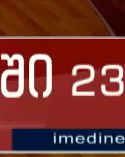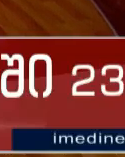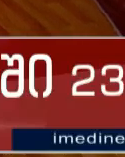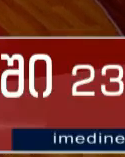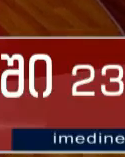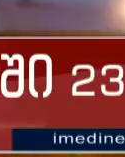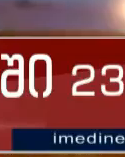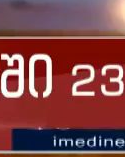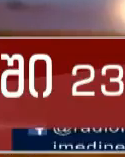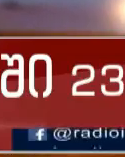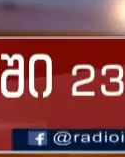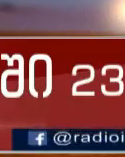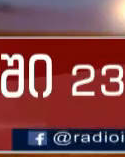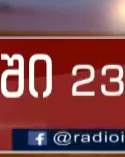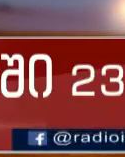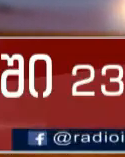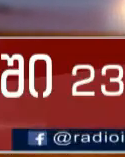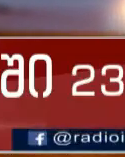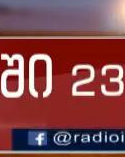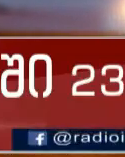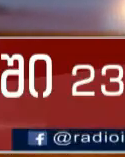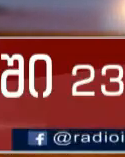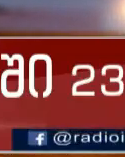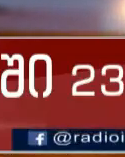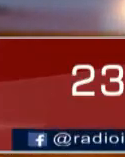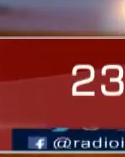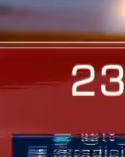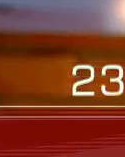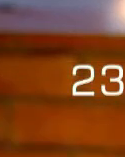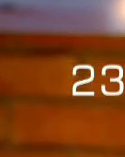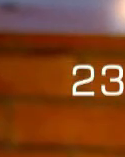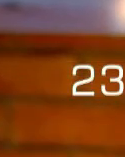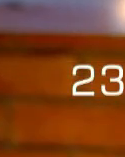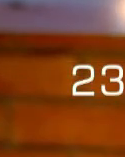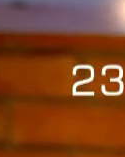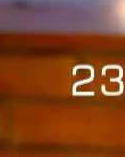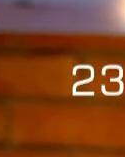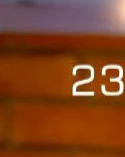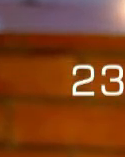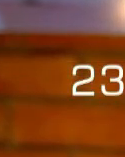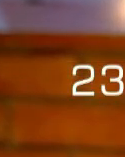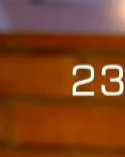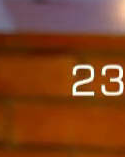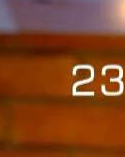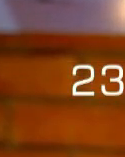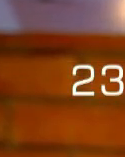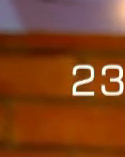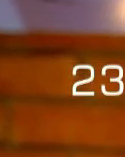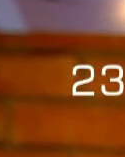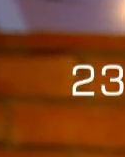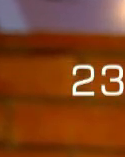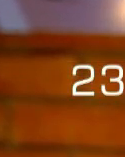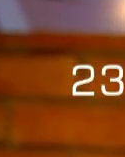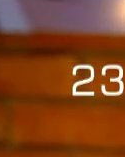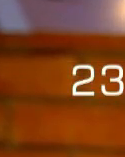ერთ-ერთი შემაჯამებელი გამოსვლა დღეს პარლამენტში სესიაზე ჰქონდა ქართული ოცნების ფრაქციის თავმჯდომარეს მამუკა მდინარიძეს. ის პირველ რიგში